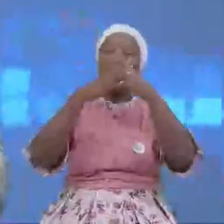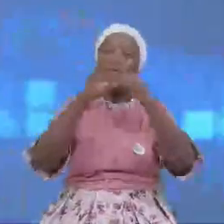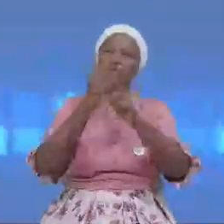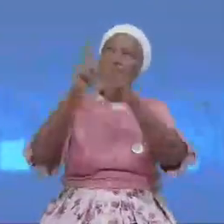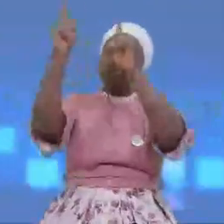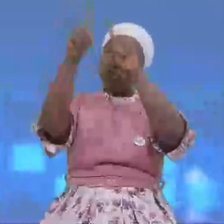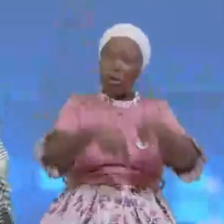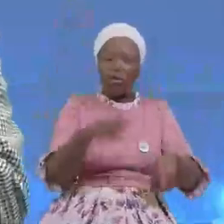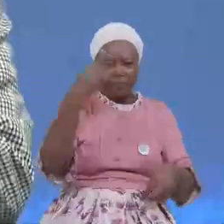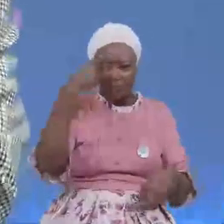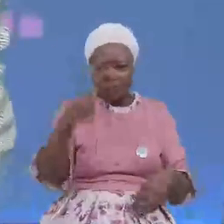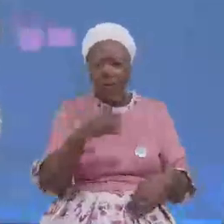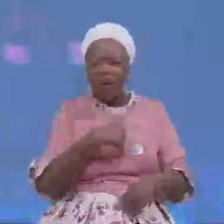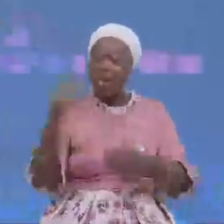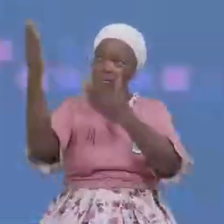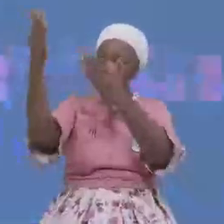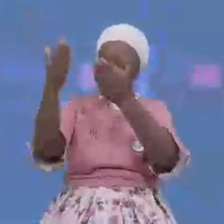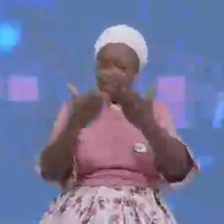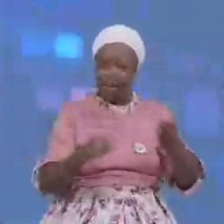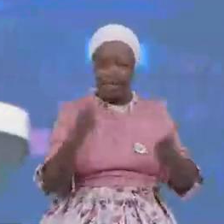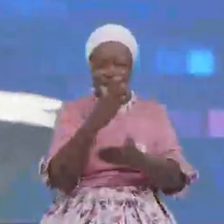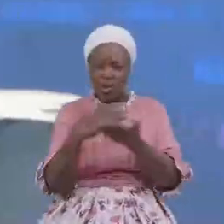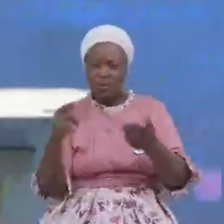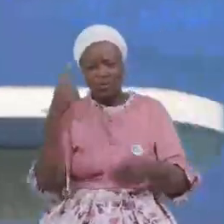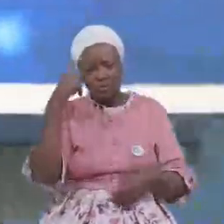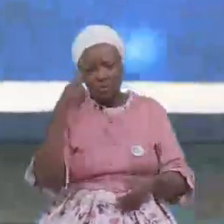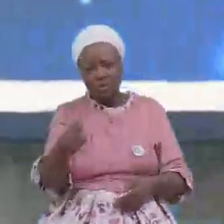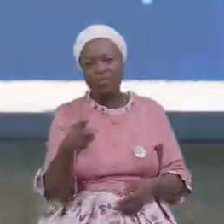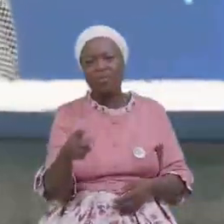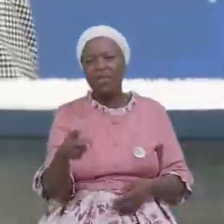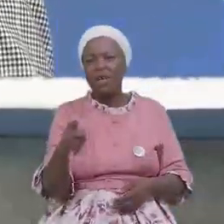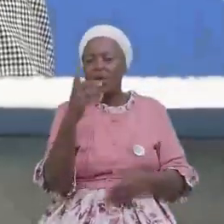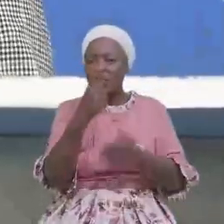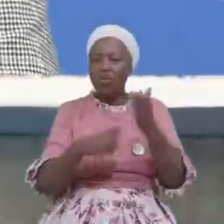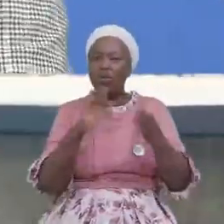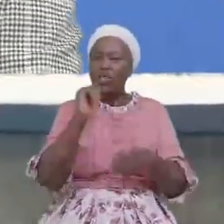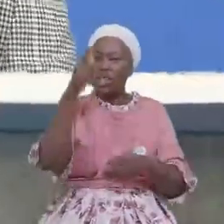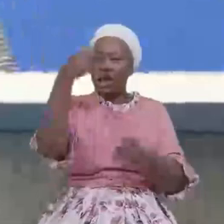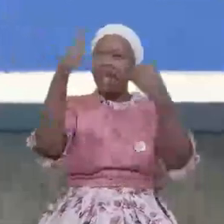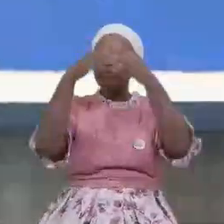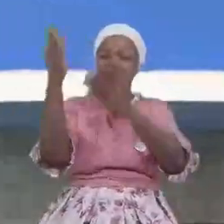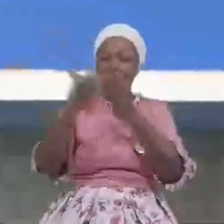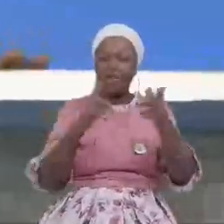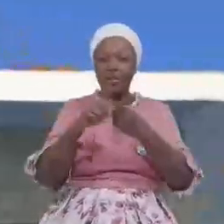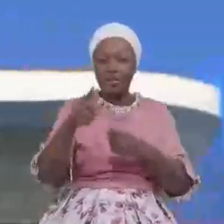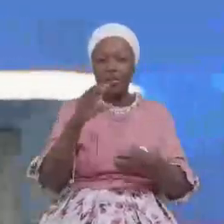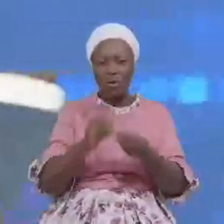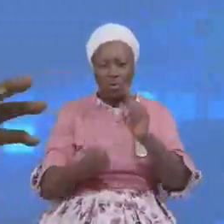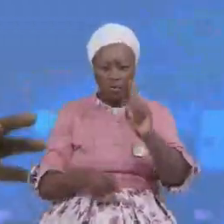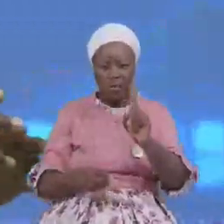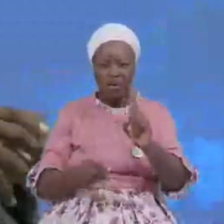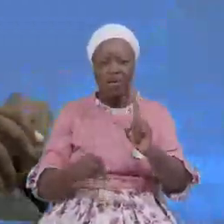toi et t'apporte quelque chose. Qu'est-ce qu'il t'apporte? Premièrement, le